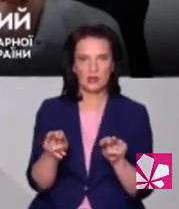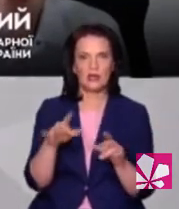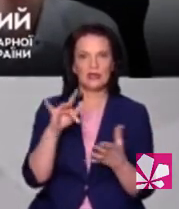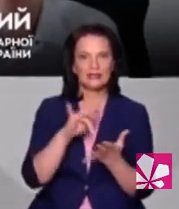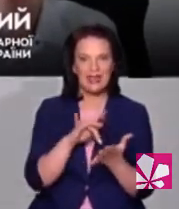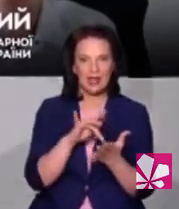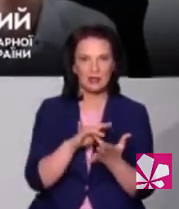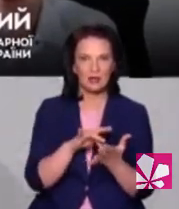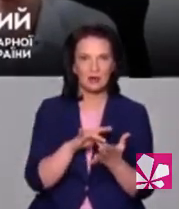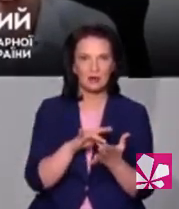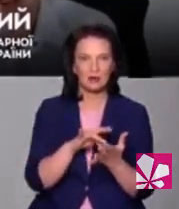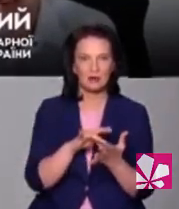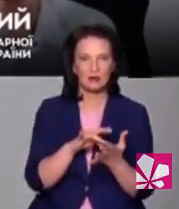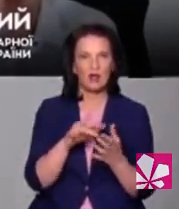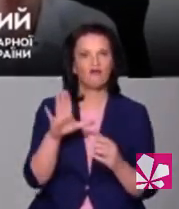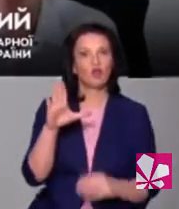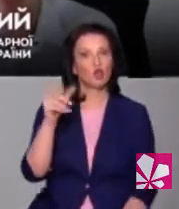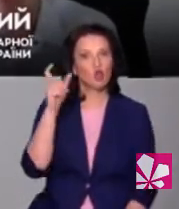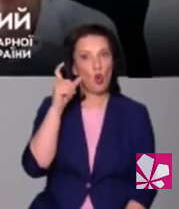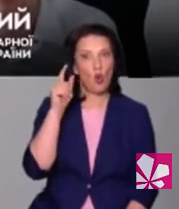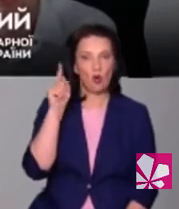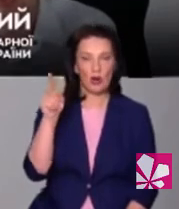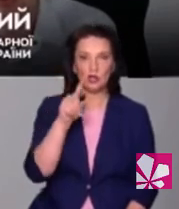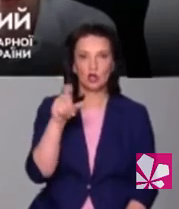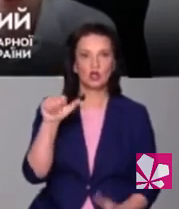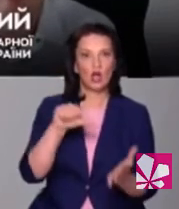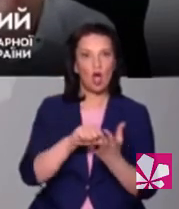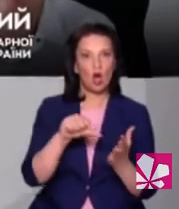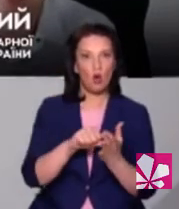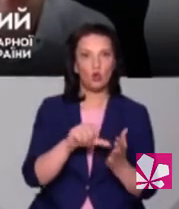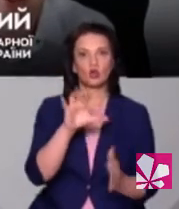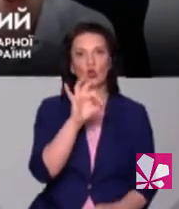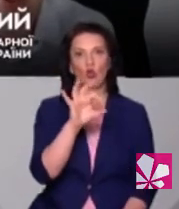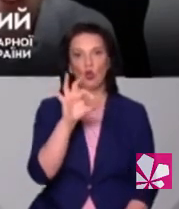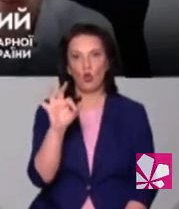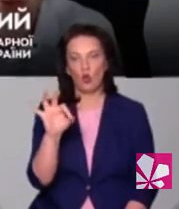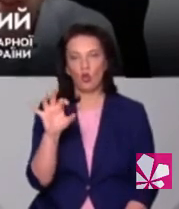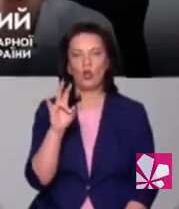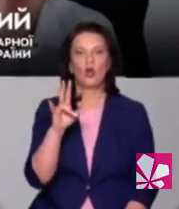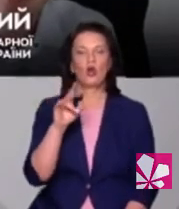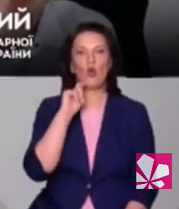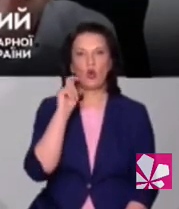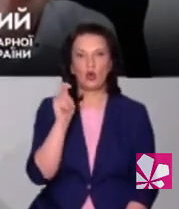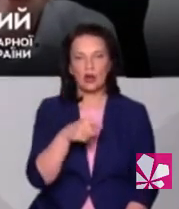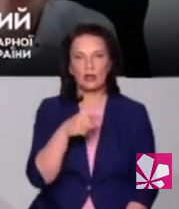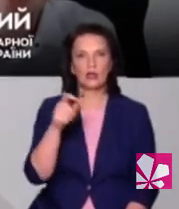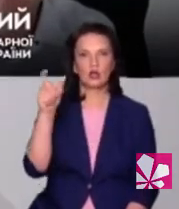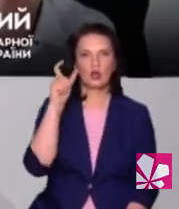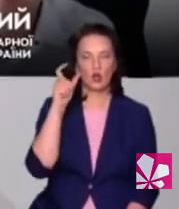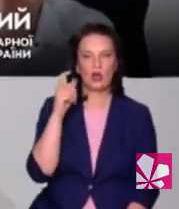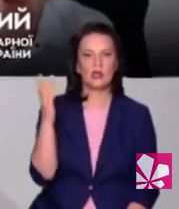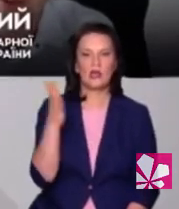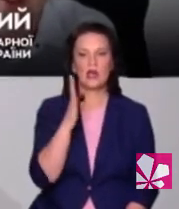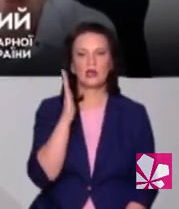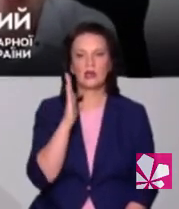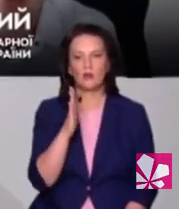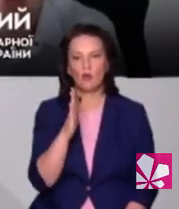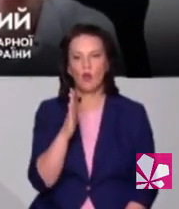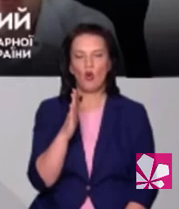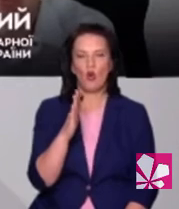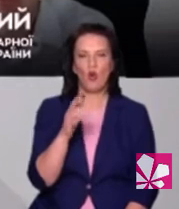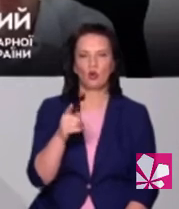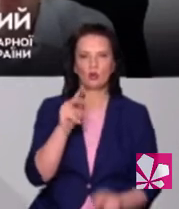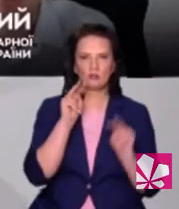центр в Туреччині за участю і ООН, і України, і Туреччини, який буде верифіковувати